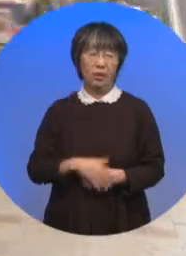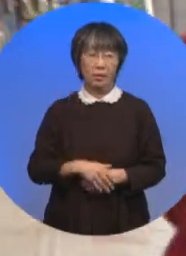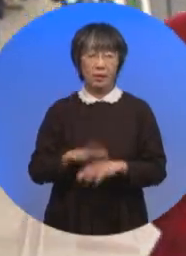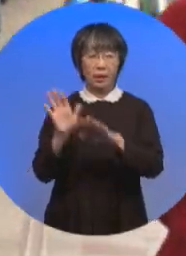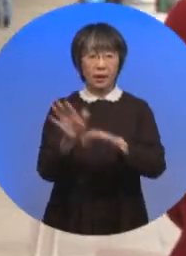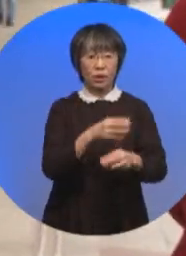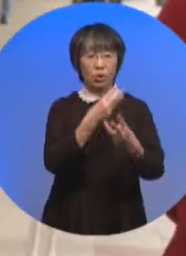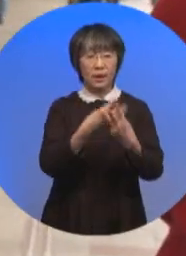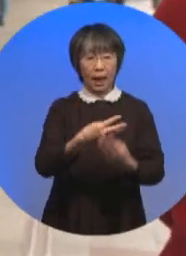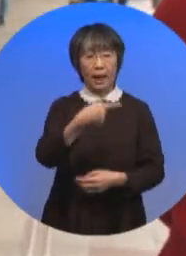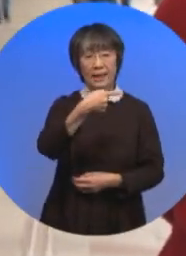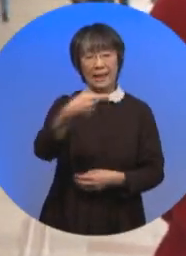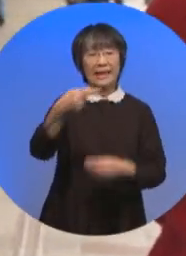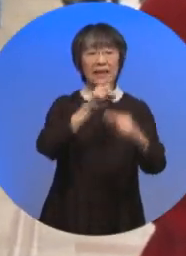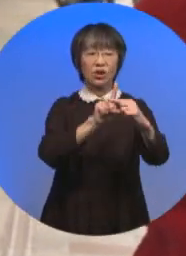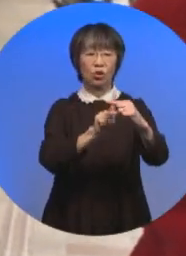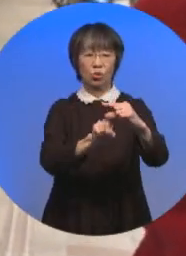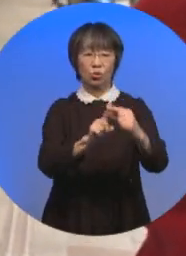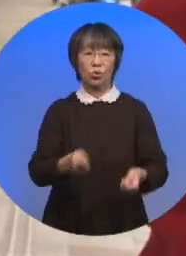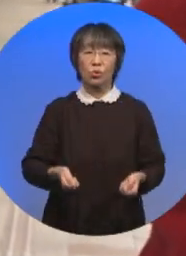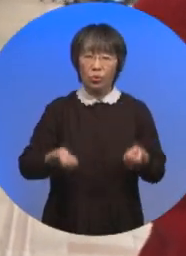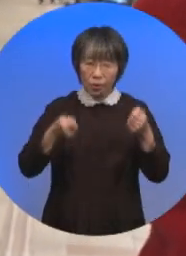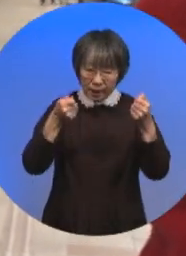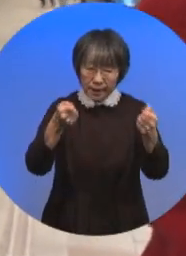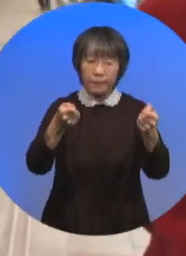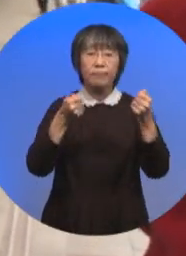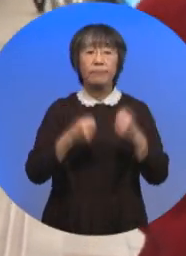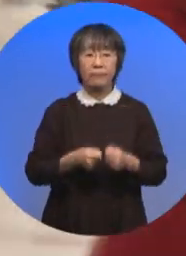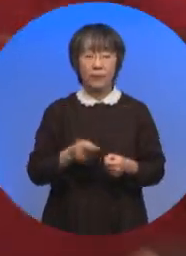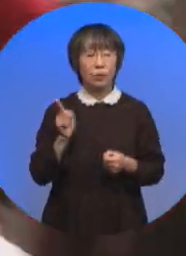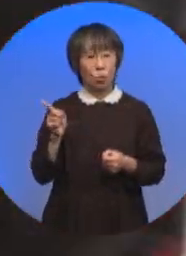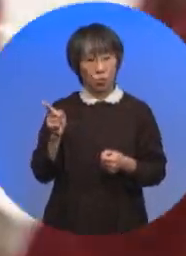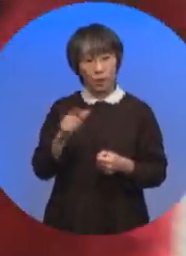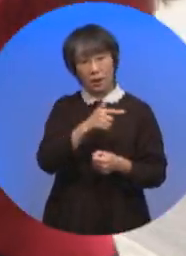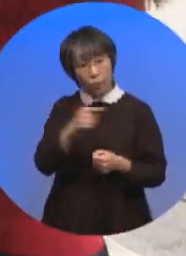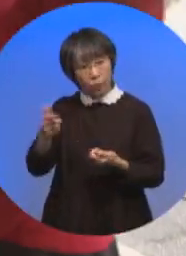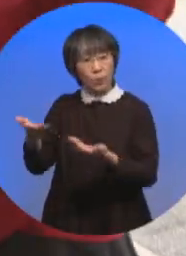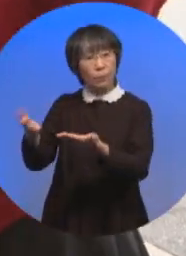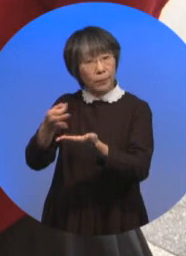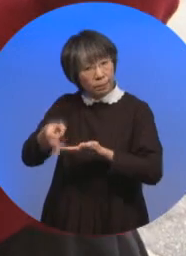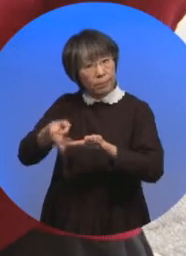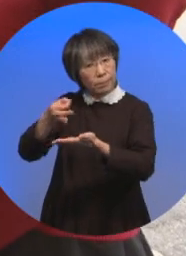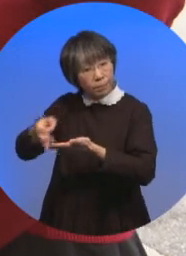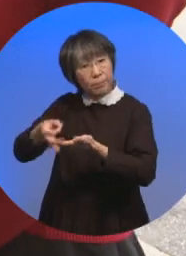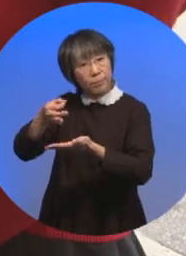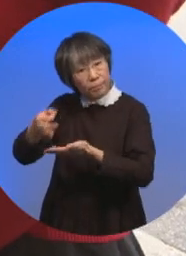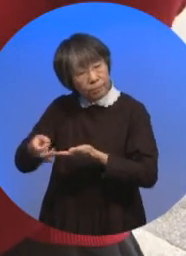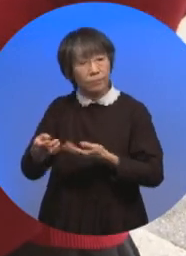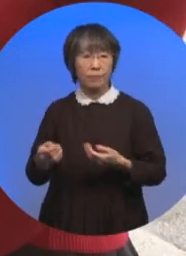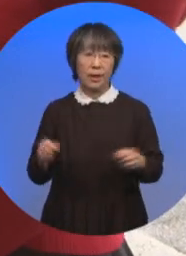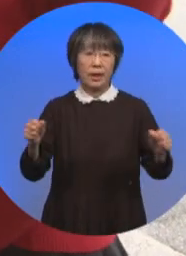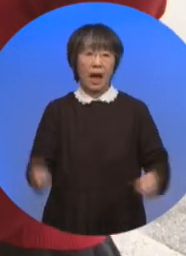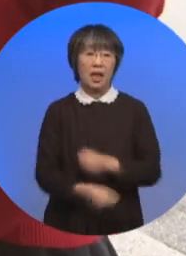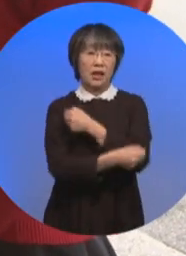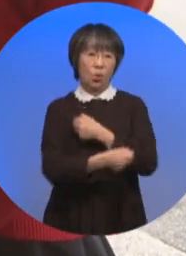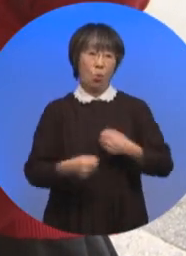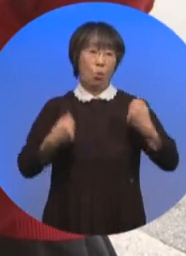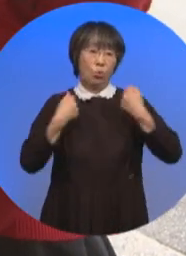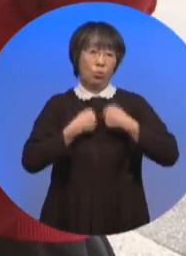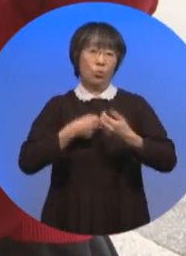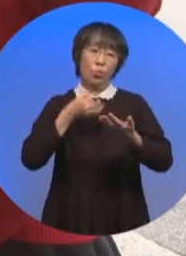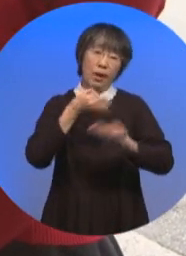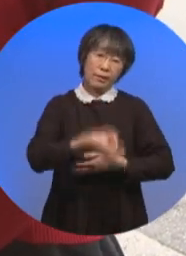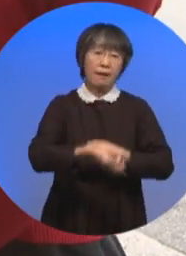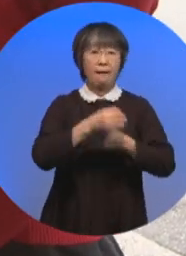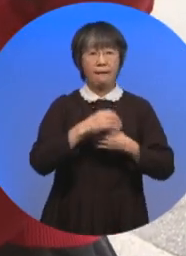田一中出身なんで、はいはい、そこにもいろいろ応してくださってるとか。 あ、そうなんや。 体操服とか。 体操服とか。 そうなんや。 そうなんです。 すげ